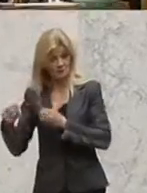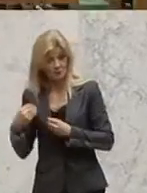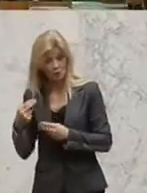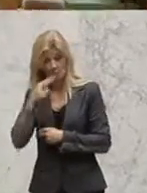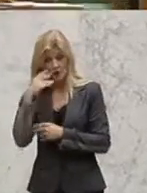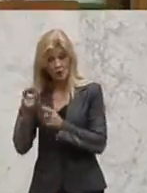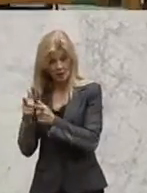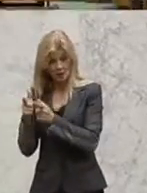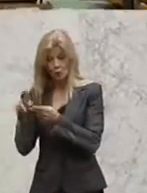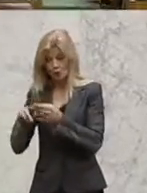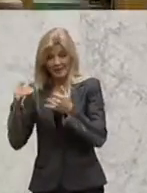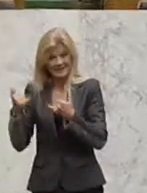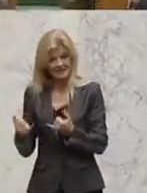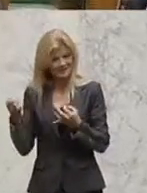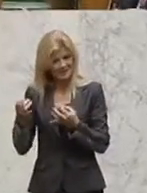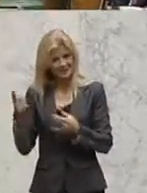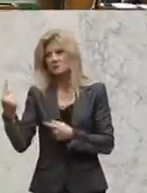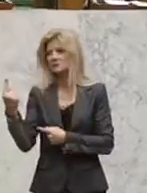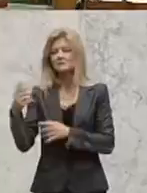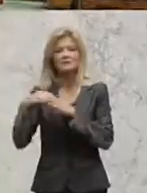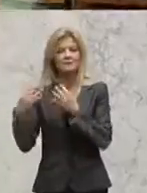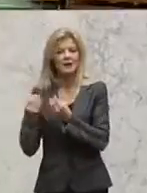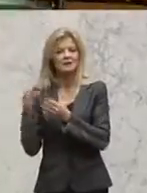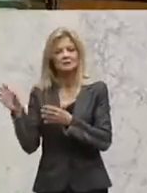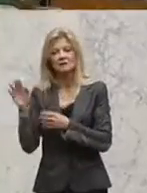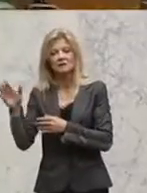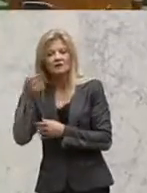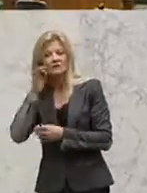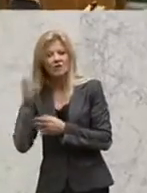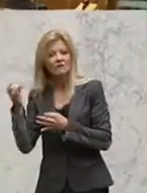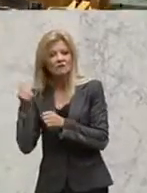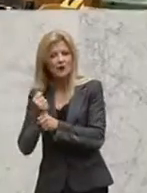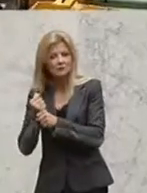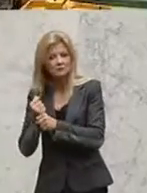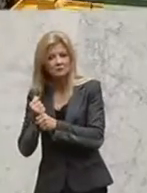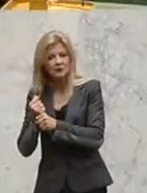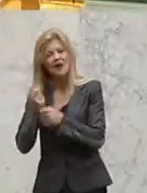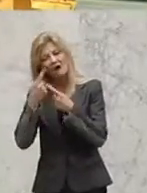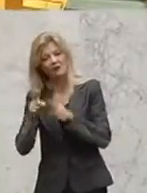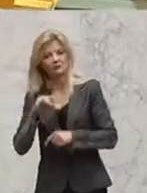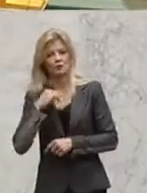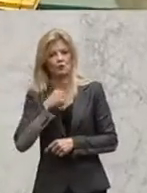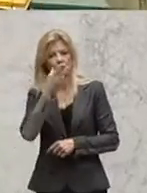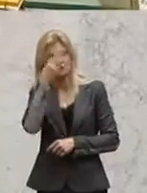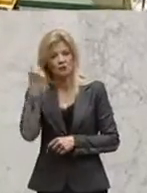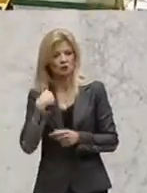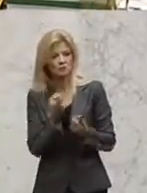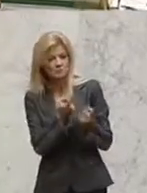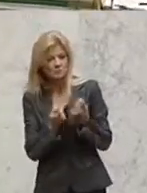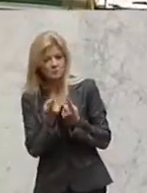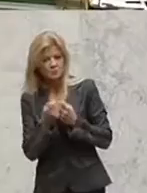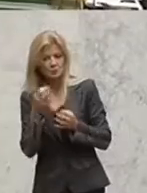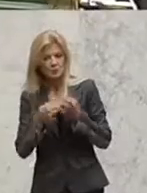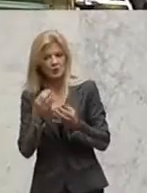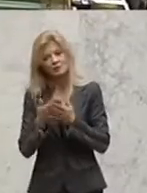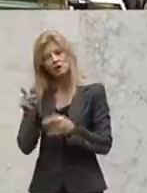und jetzt gemeinsam mit seiner Frau versucht, andere junge Menschen zu ködern, nach Syrien